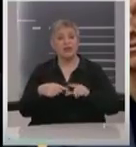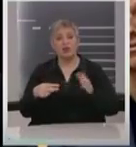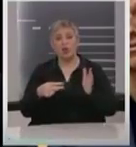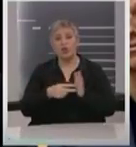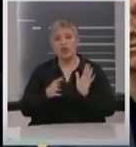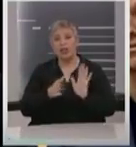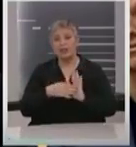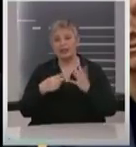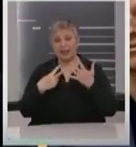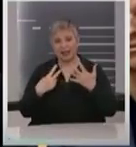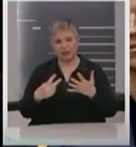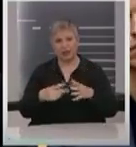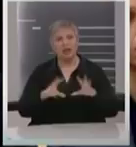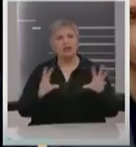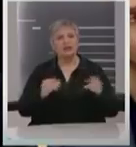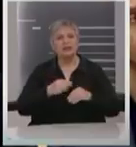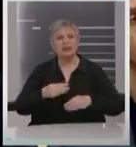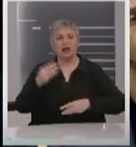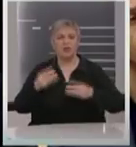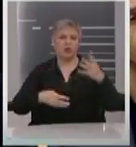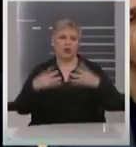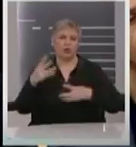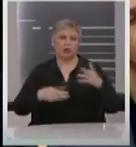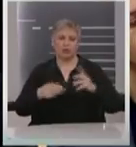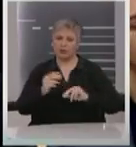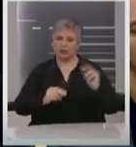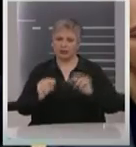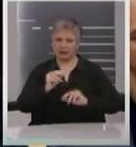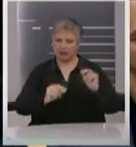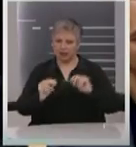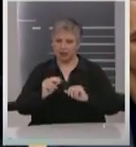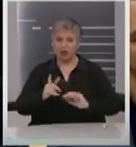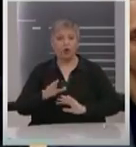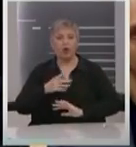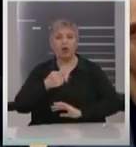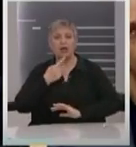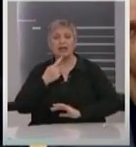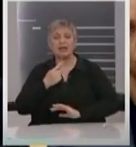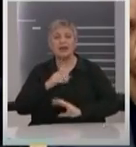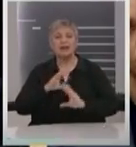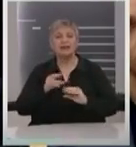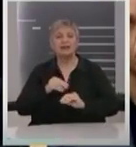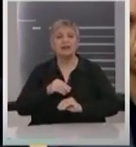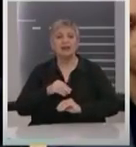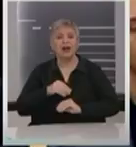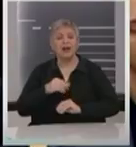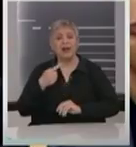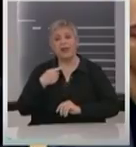στη συζήτηση για τον προϋπολογισμό για την υπόθεση αυτή. Ένα χρόνο